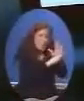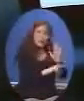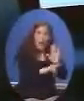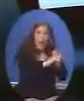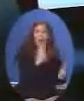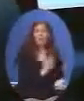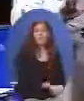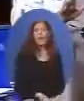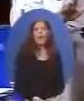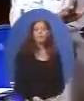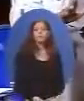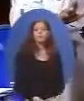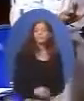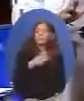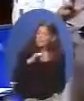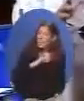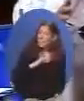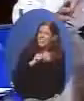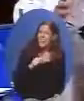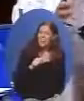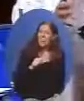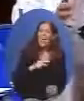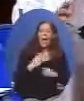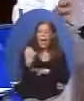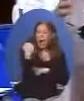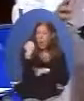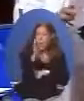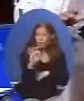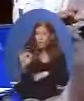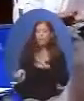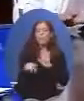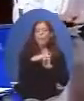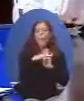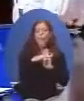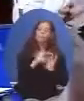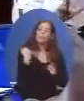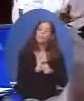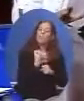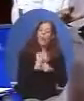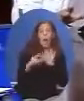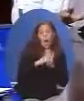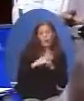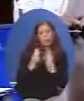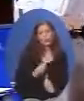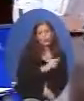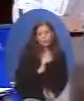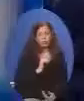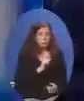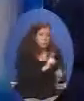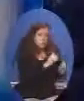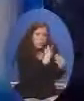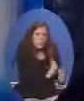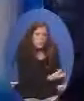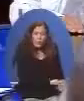החוק. נכון, זה עניין. הכוח שלהם הוא בחוק שבעצם פועל לטובתם, ובזה הם באמת משתמשים.